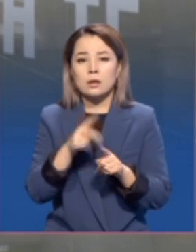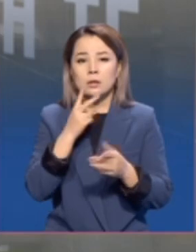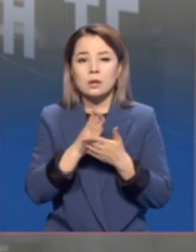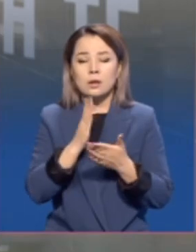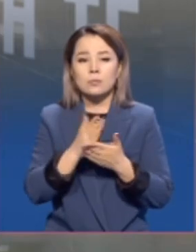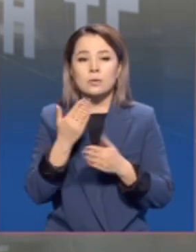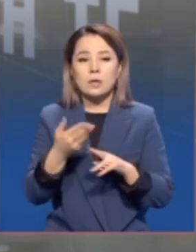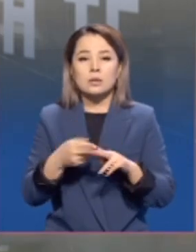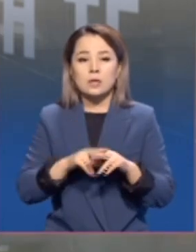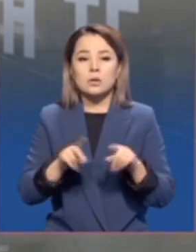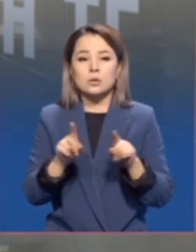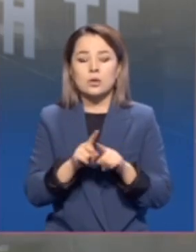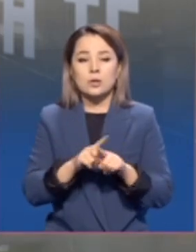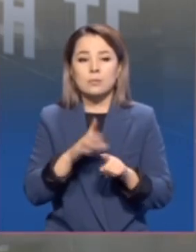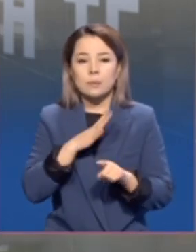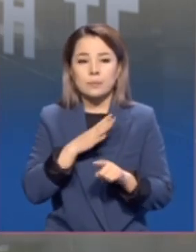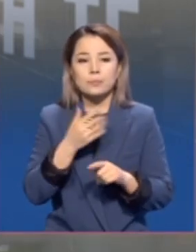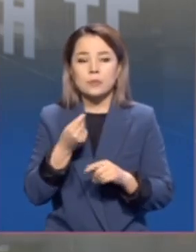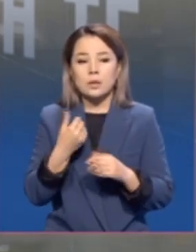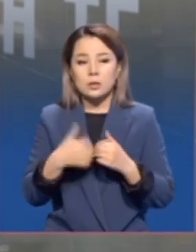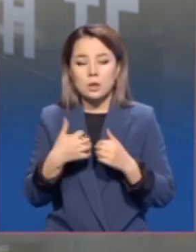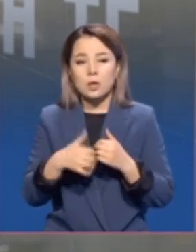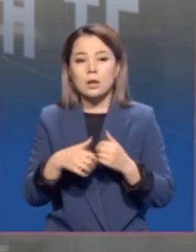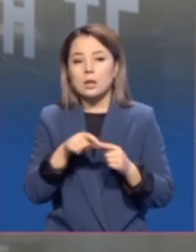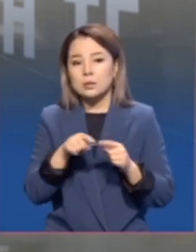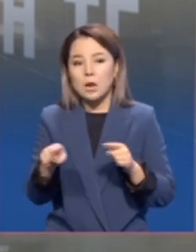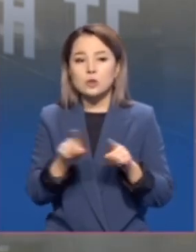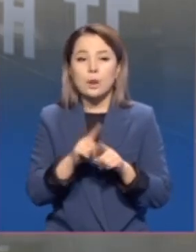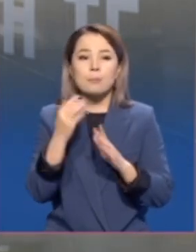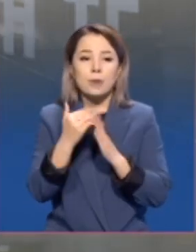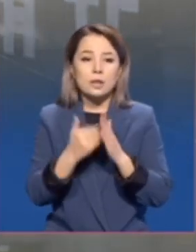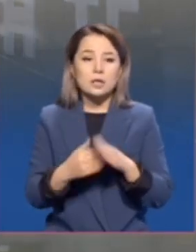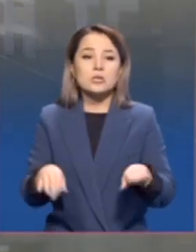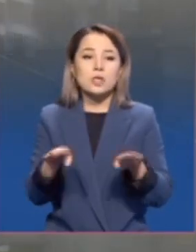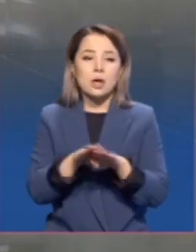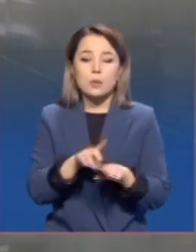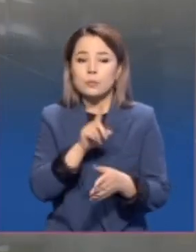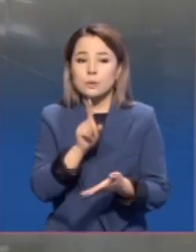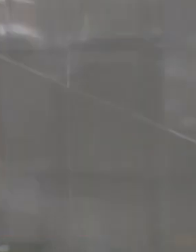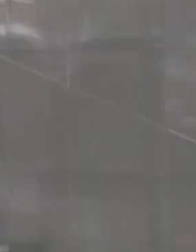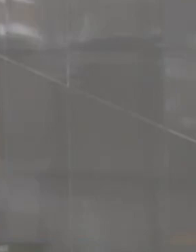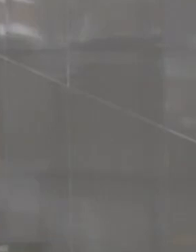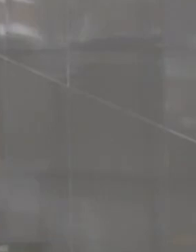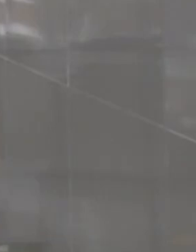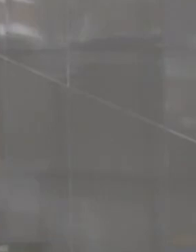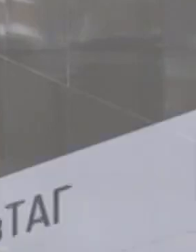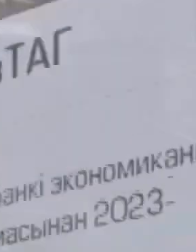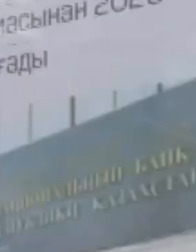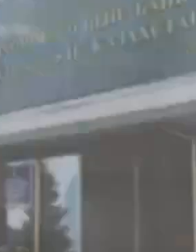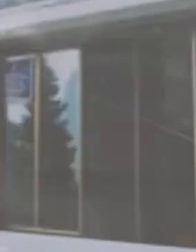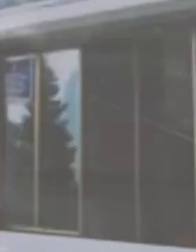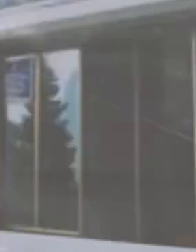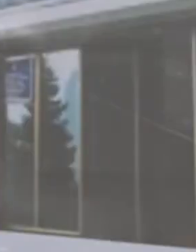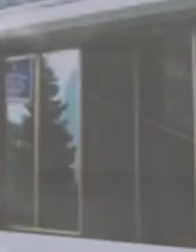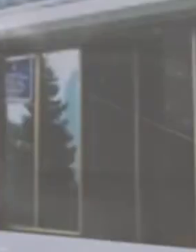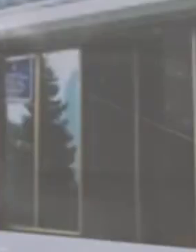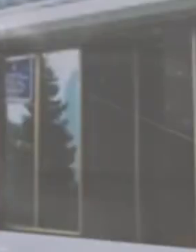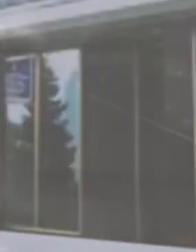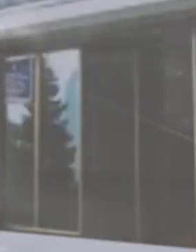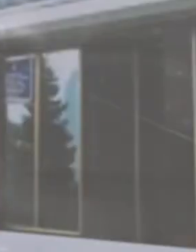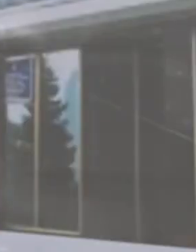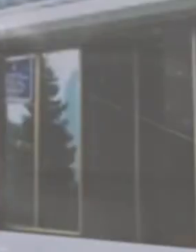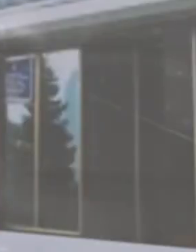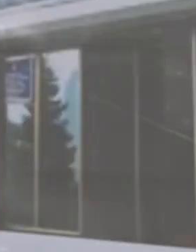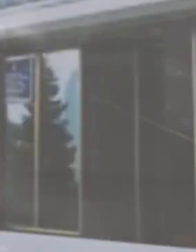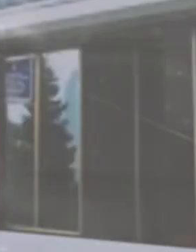болатын. Бұл сома осы жылдың ортасына қарай түгесіліп, бағдарлама жабылуға тиіс еді. Оның үстіне 2 жыл бұрын Ұлттық банк 2023